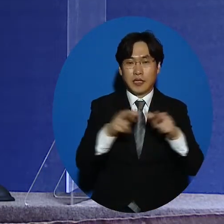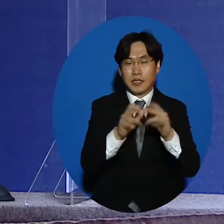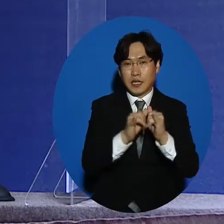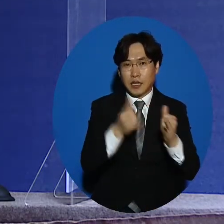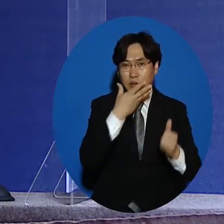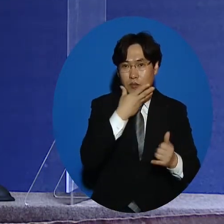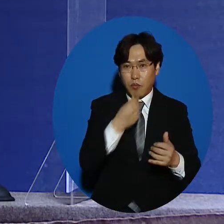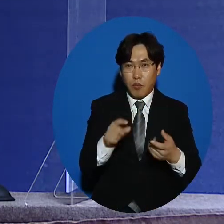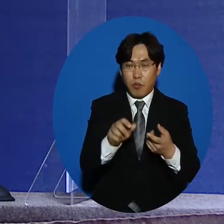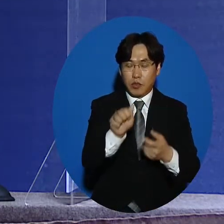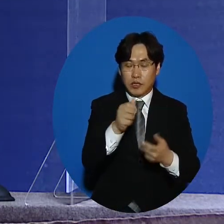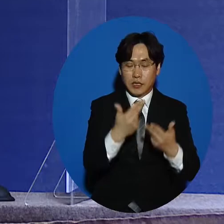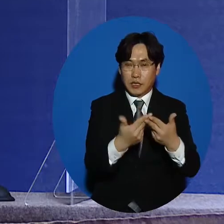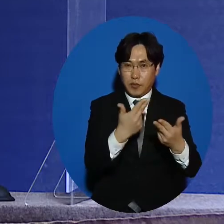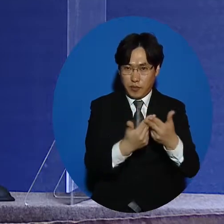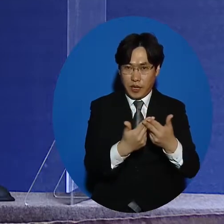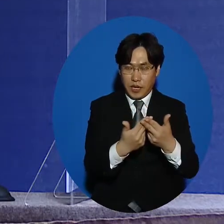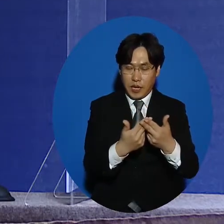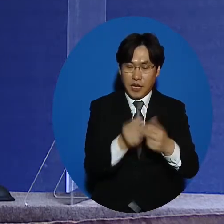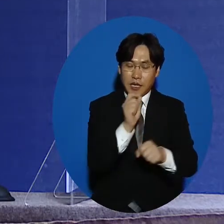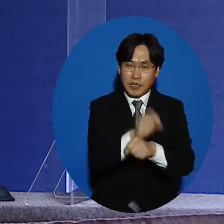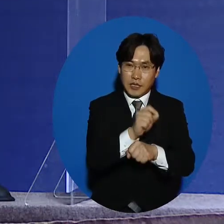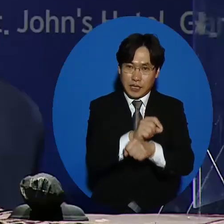그 토론을 해주시겠습니다.